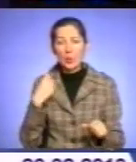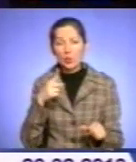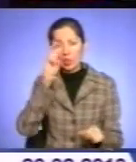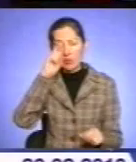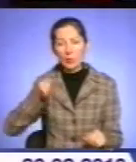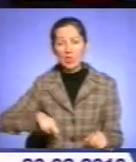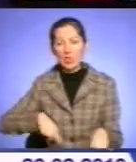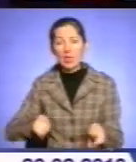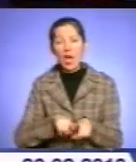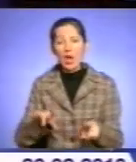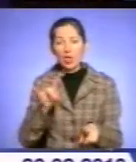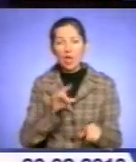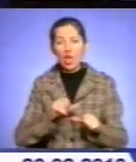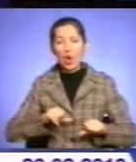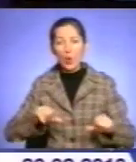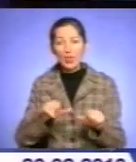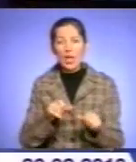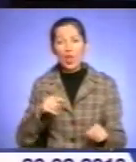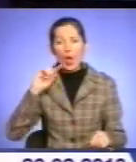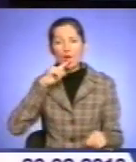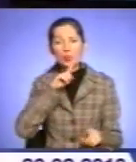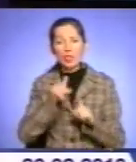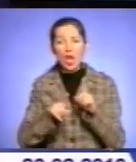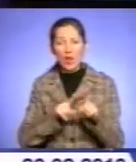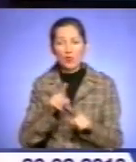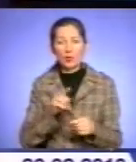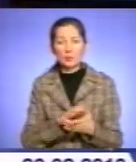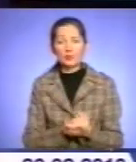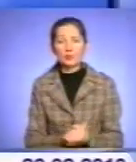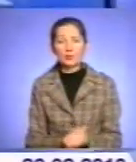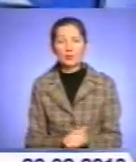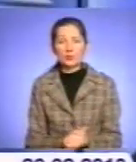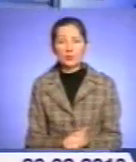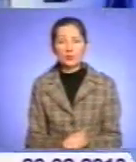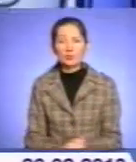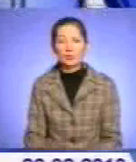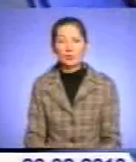та регіонального комітету економічних реформ. Далі без коментарів.